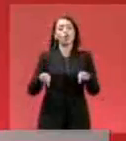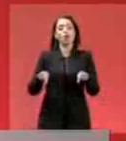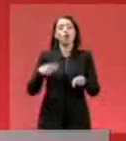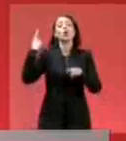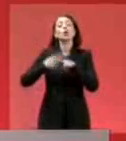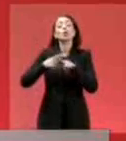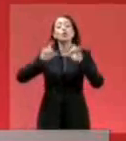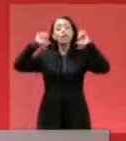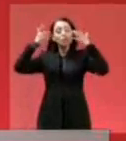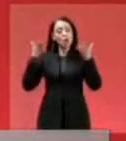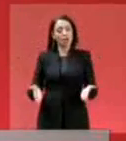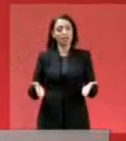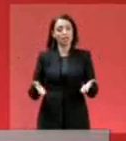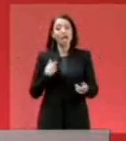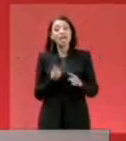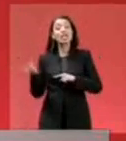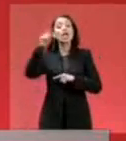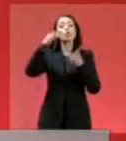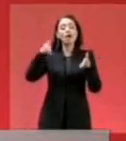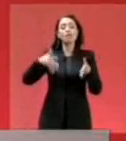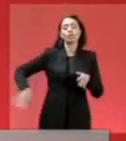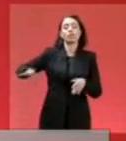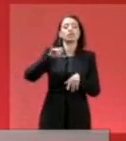τη δημοκρατία, για το αύριο αυτού του